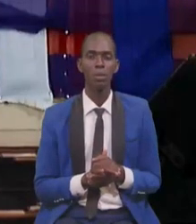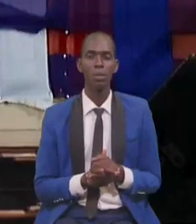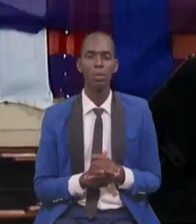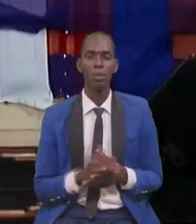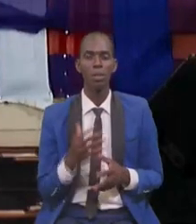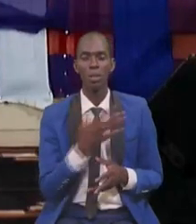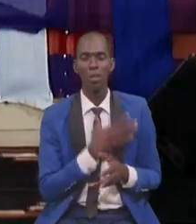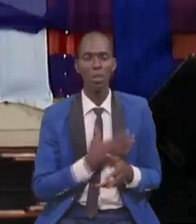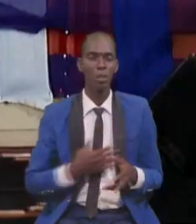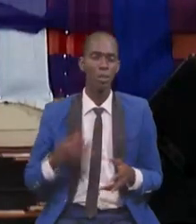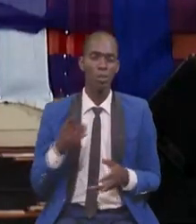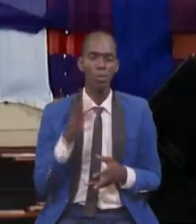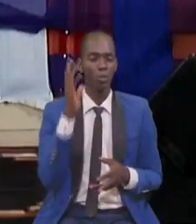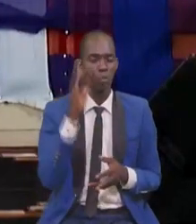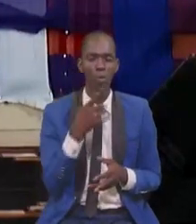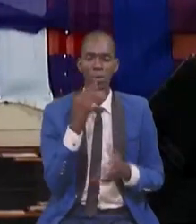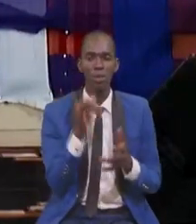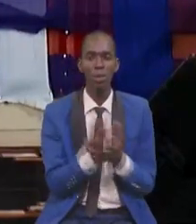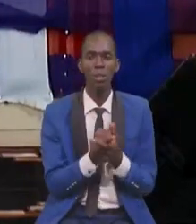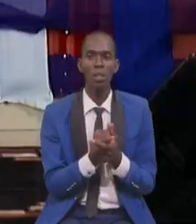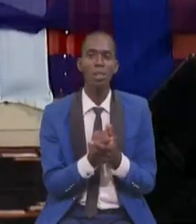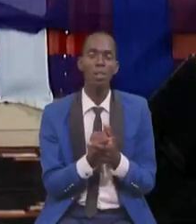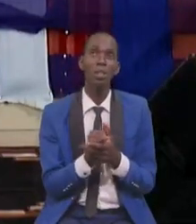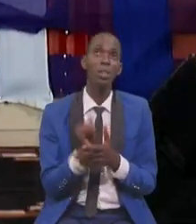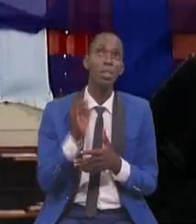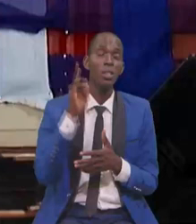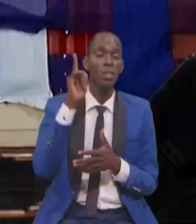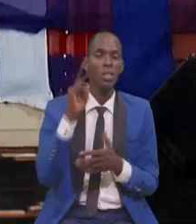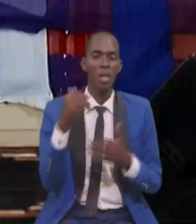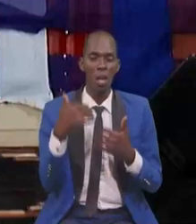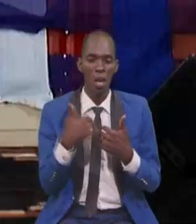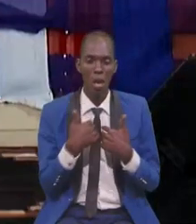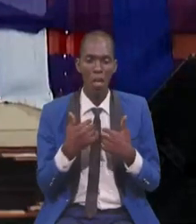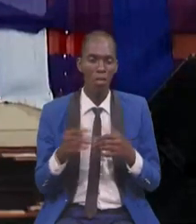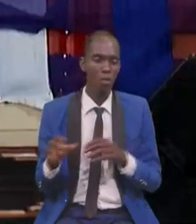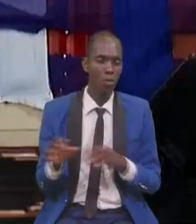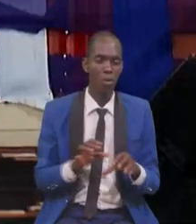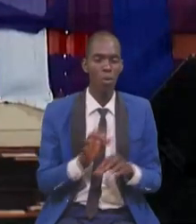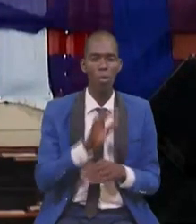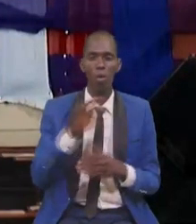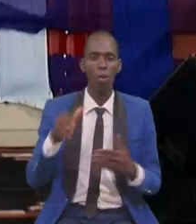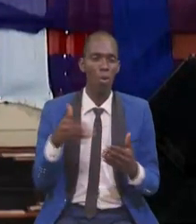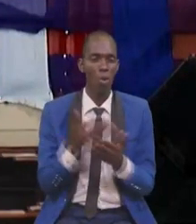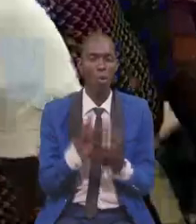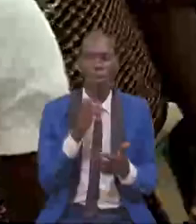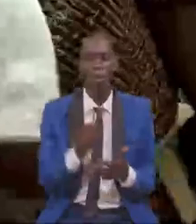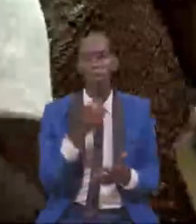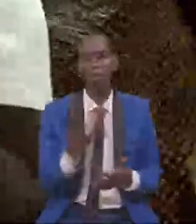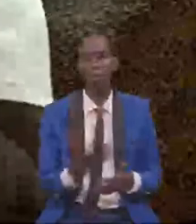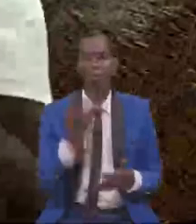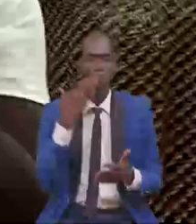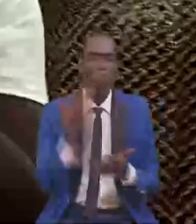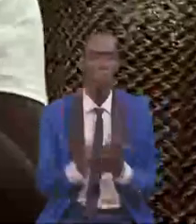étonnés. À outre mesure, pour dire que Christ fait tout à